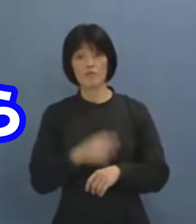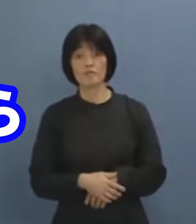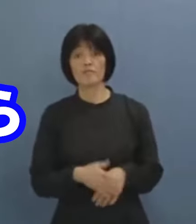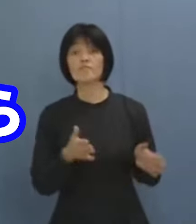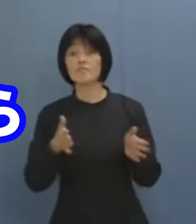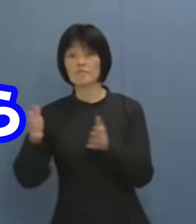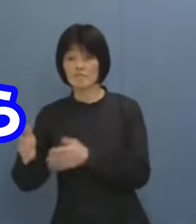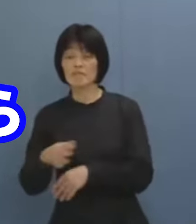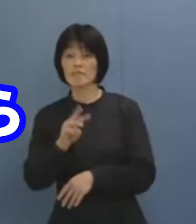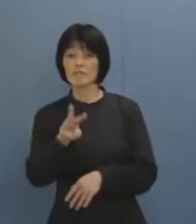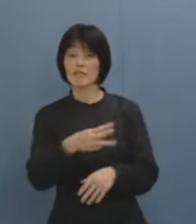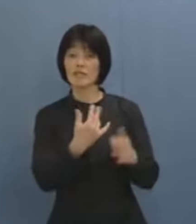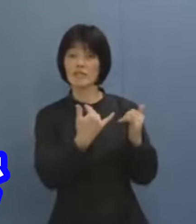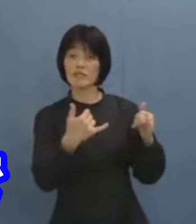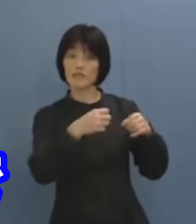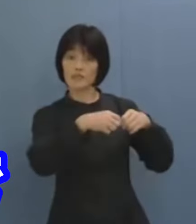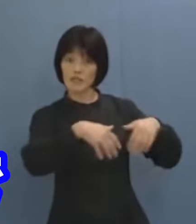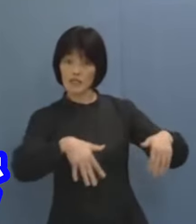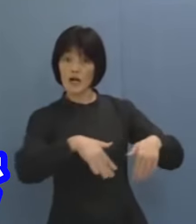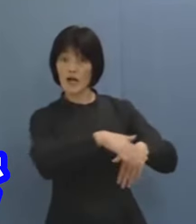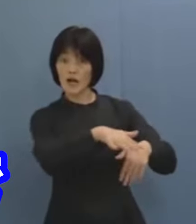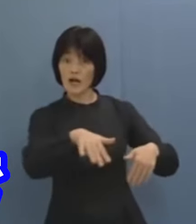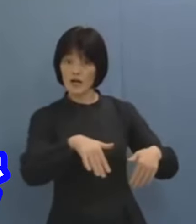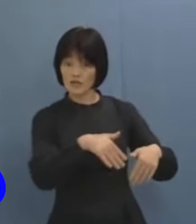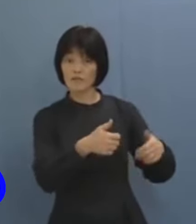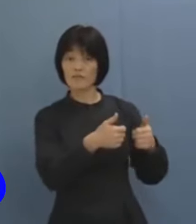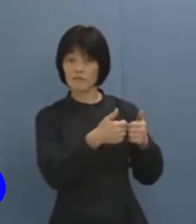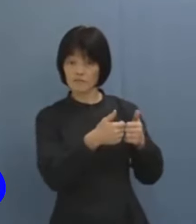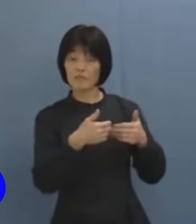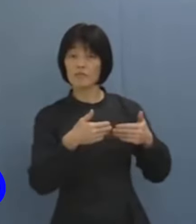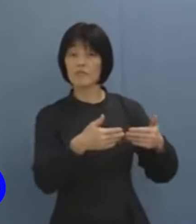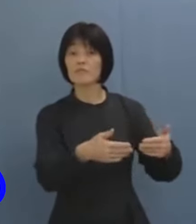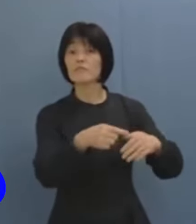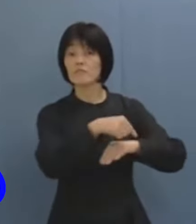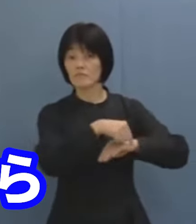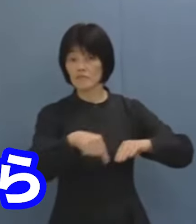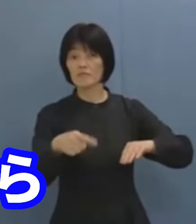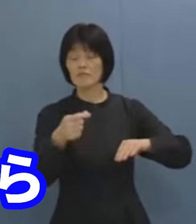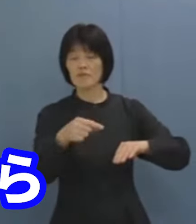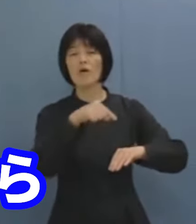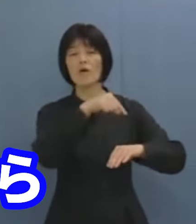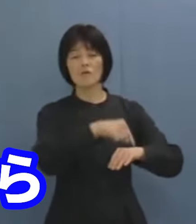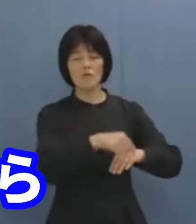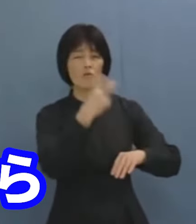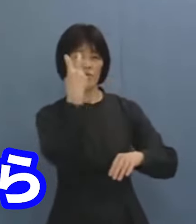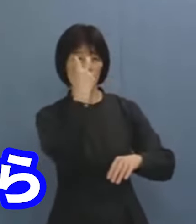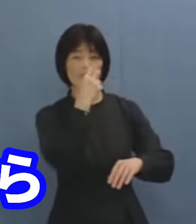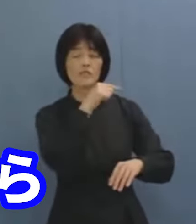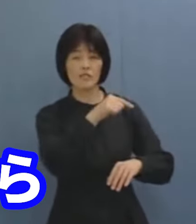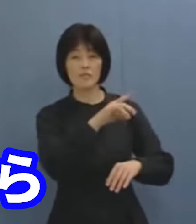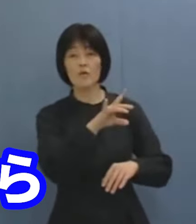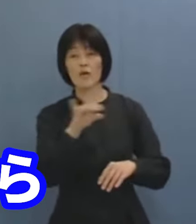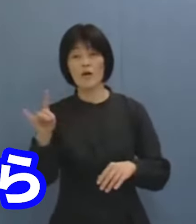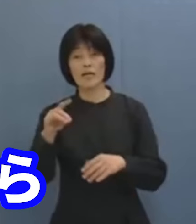から本格的にスタートしていくんで、第三者機関の審議もやはりこれは議会側から